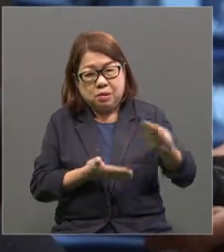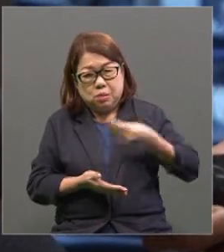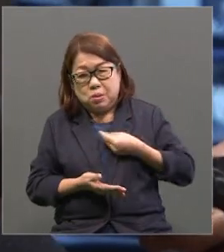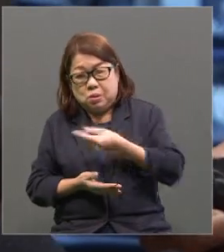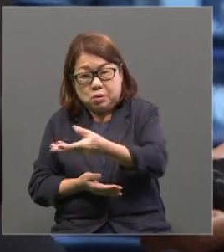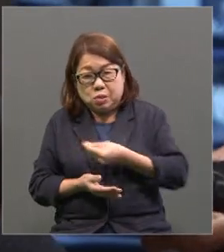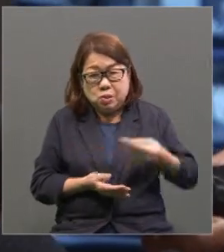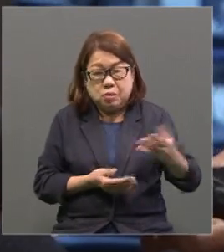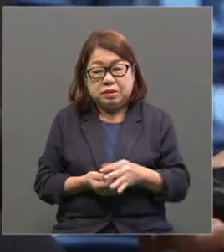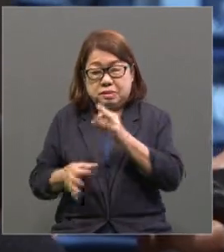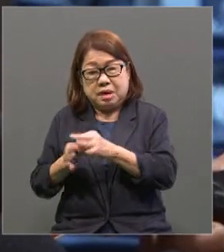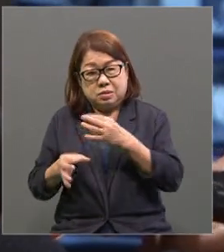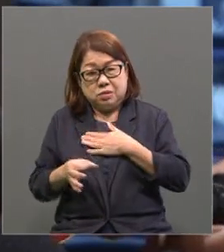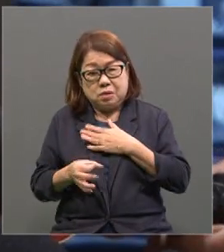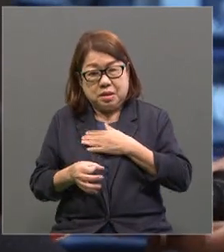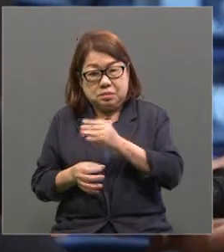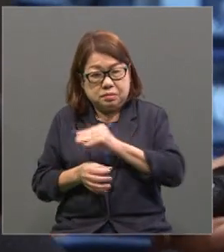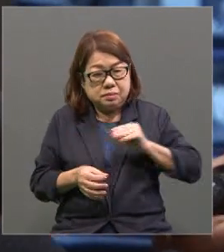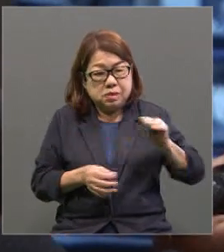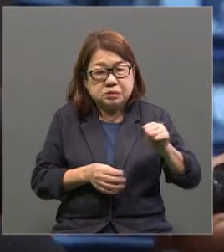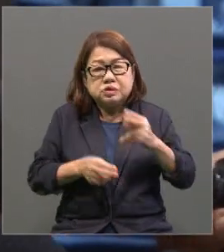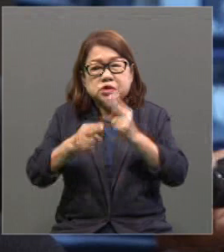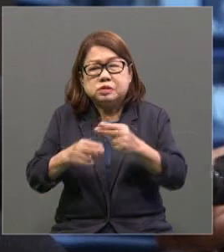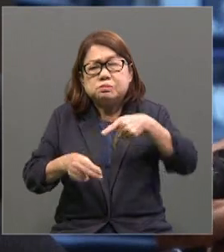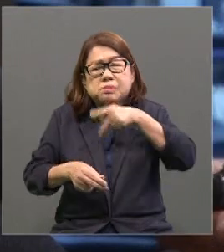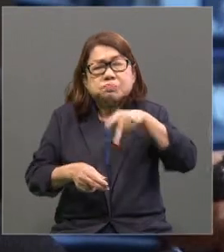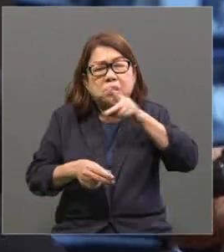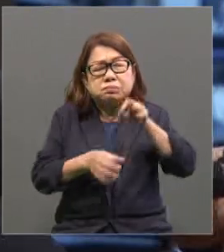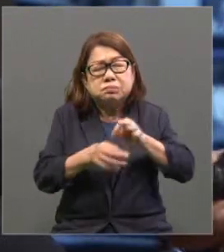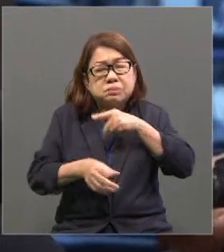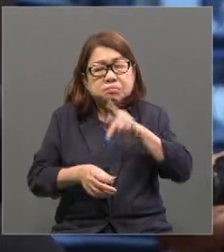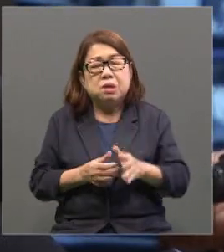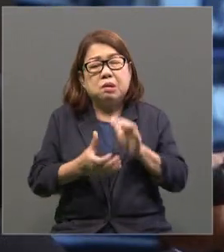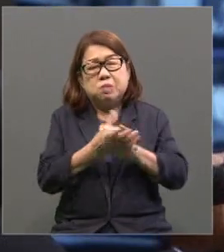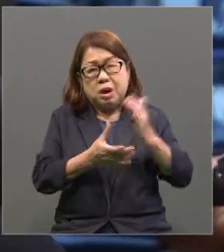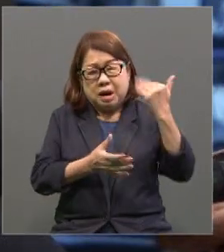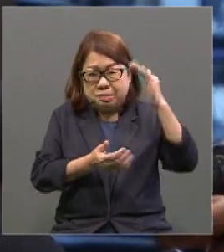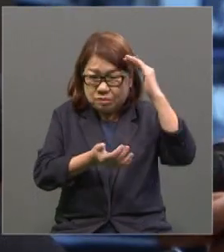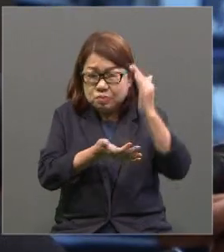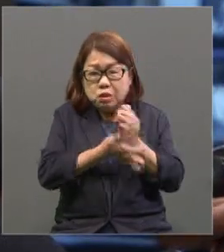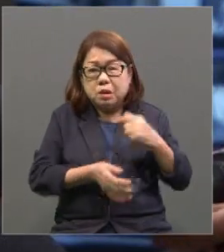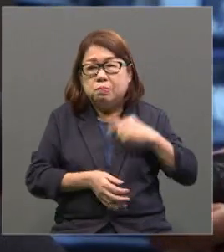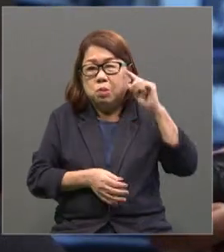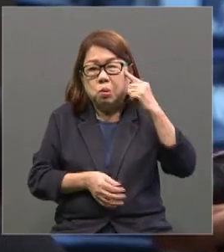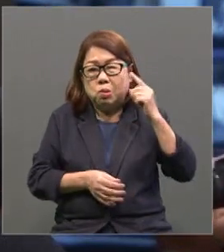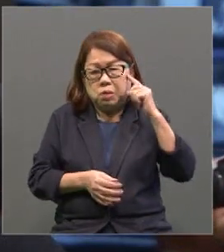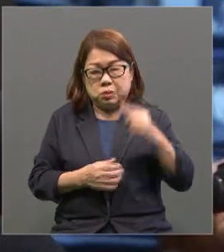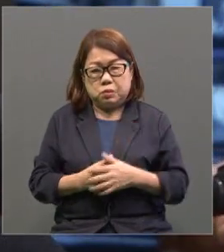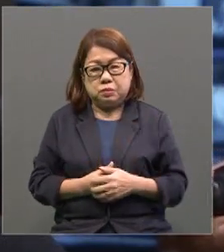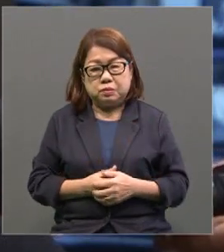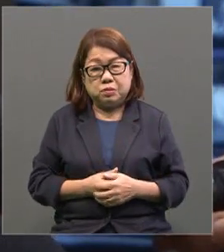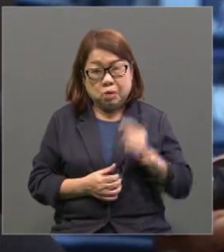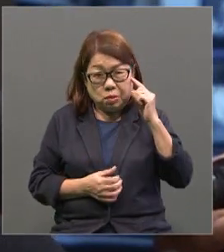ไหมจากบัญชีเขาก็ส่งไปที่บัญชีม้าต่างๆนะครับตัวอดีตสามีเขาไม่ทราบนะครับ อ้างว่าไม่ทราบใช่ ไหมไม่เรา